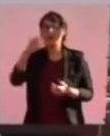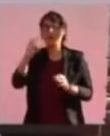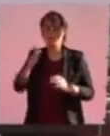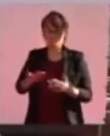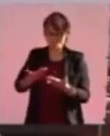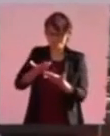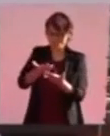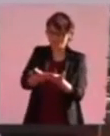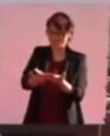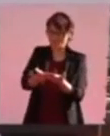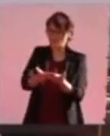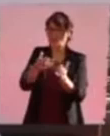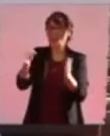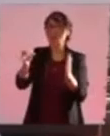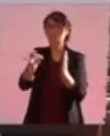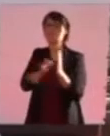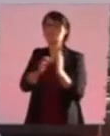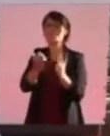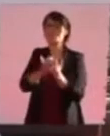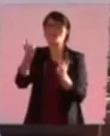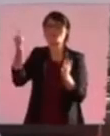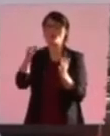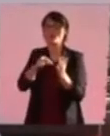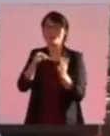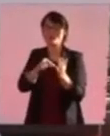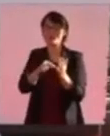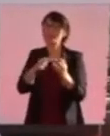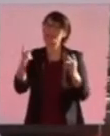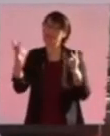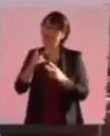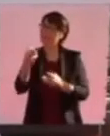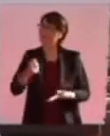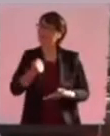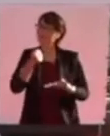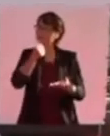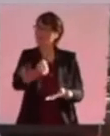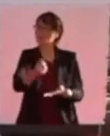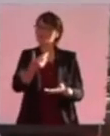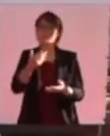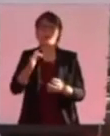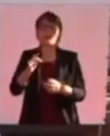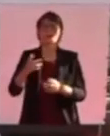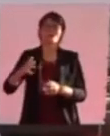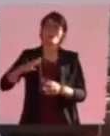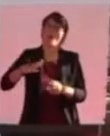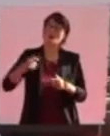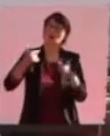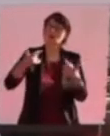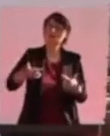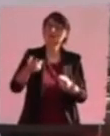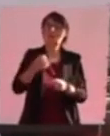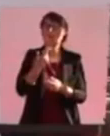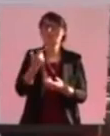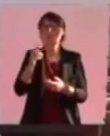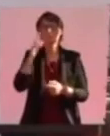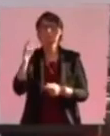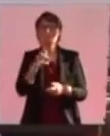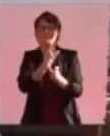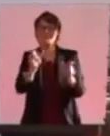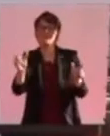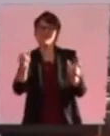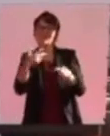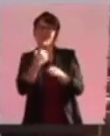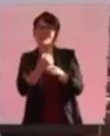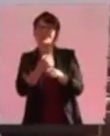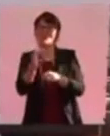infatti oltre al disinvestimento in termini di risorse di personale nelle diverse aree della prevenzione degli ultimi anni